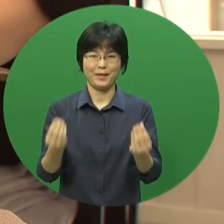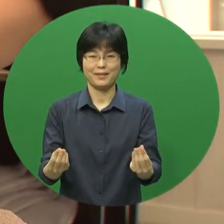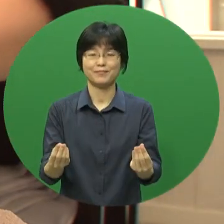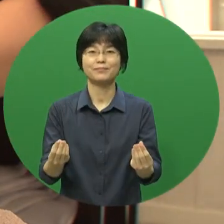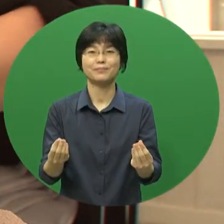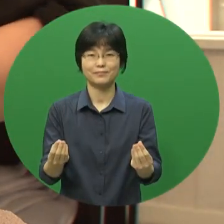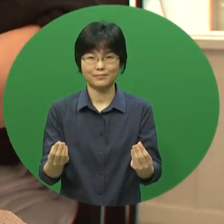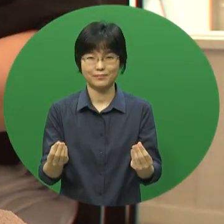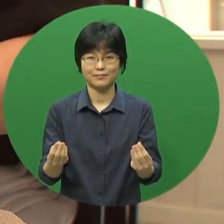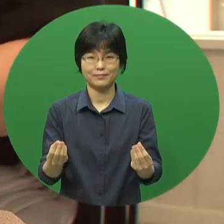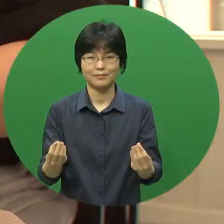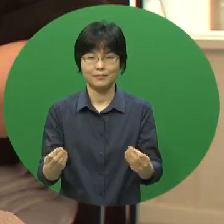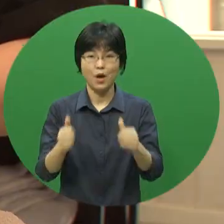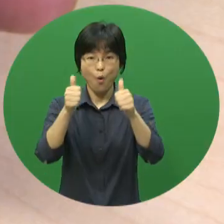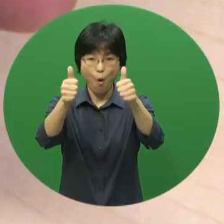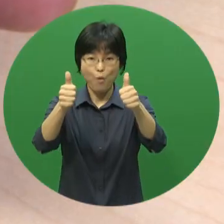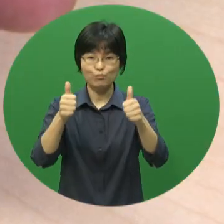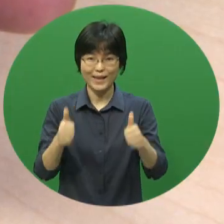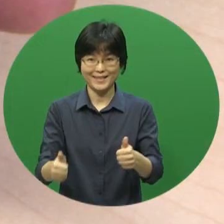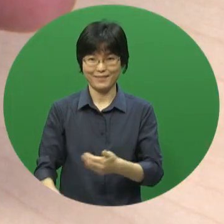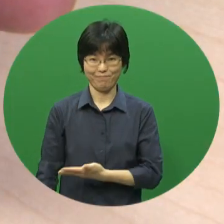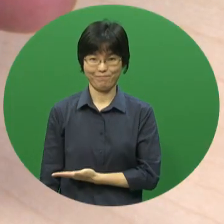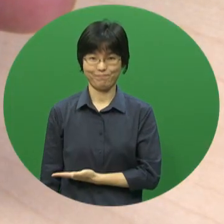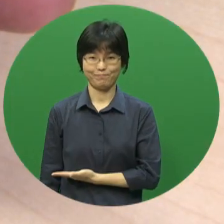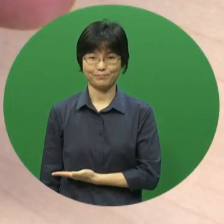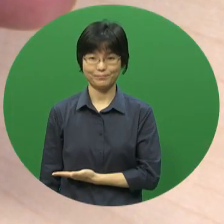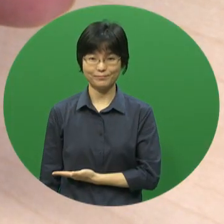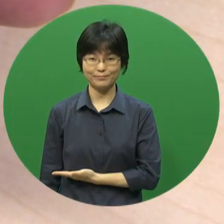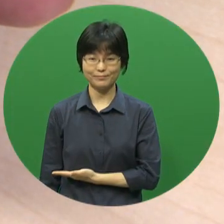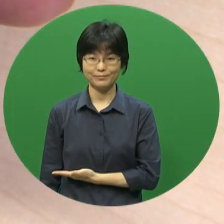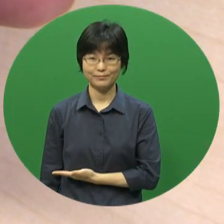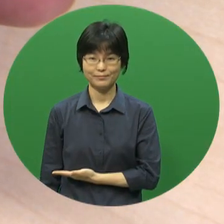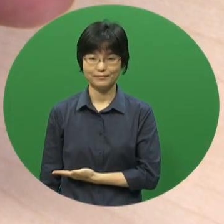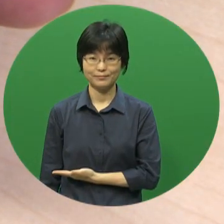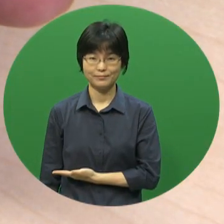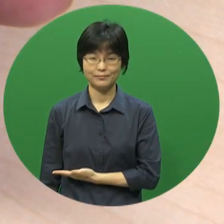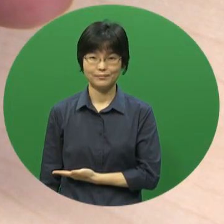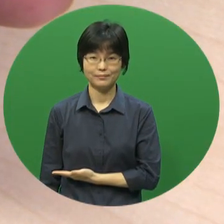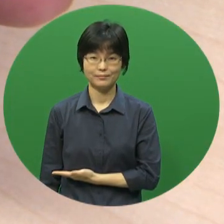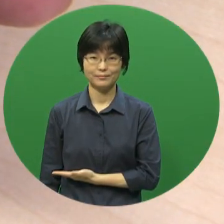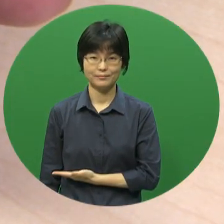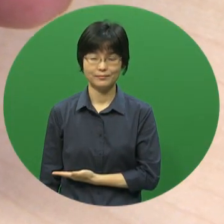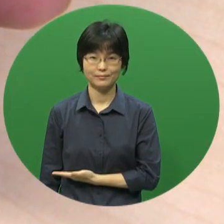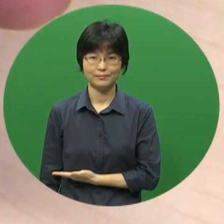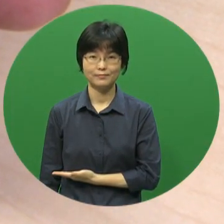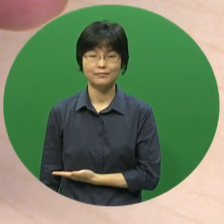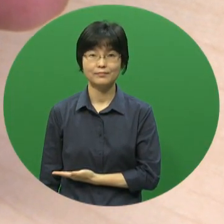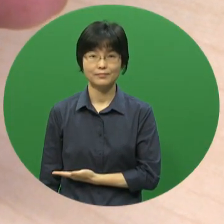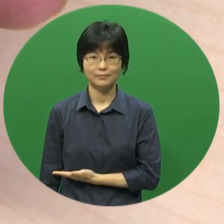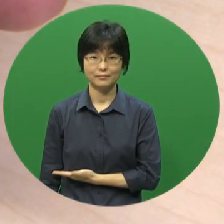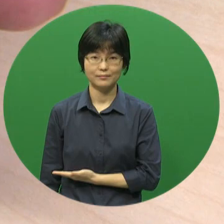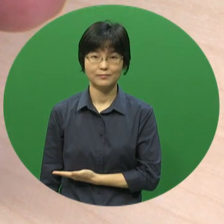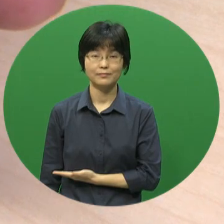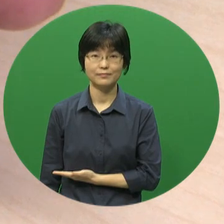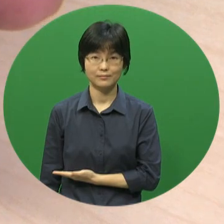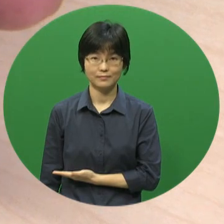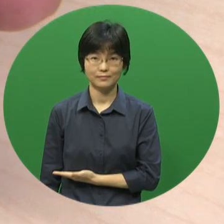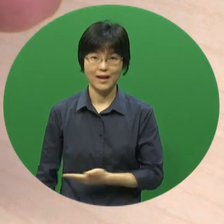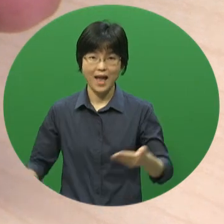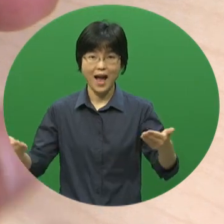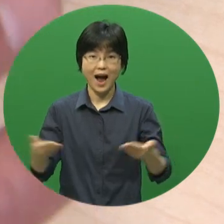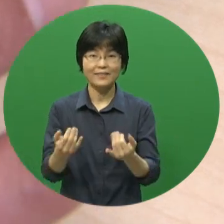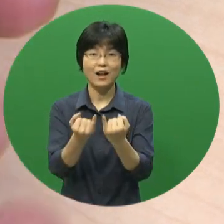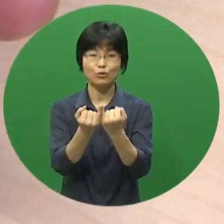活力になったなと思います。 ウーマンワークカフェのホームページではこの他にもいろんな支援が紹介されています